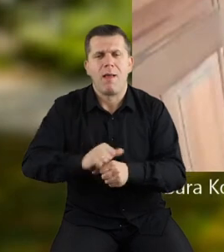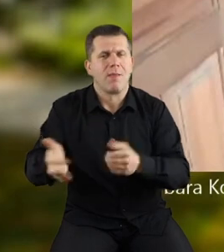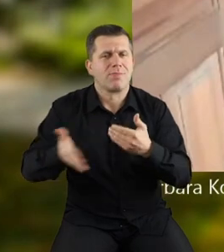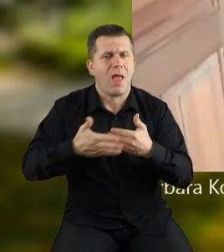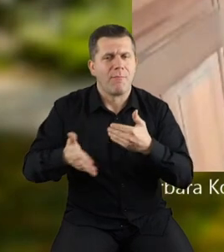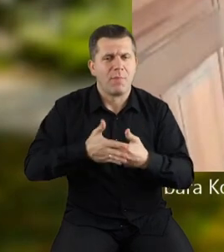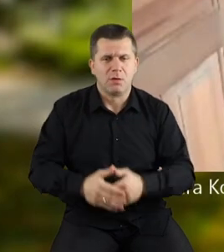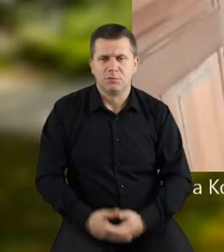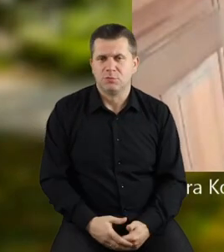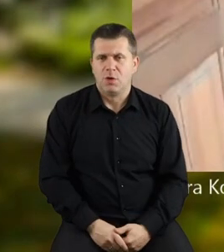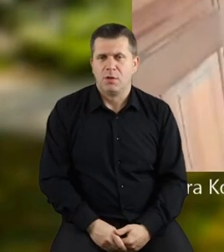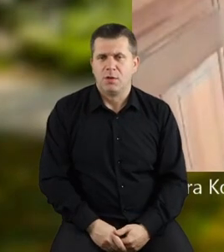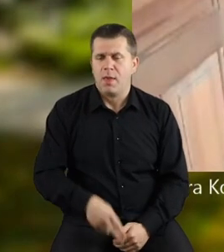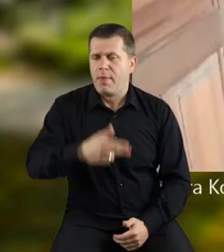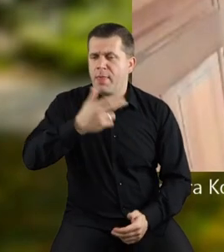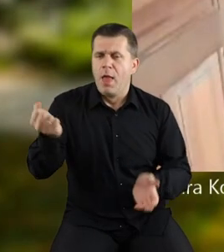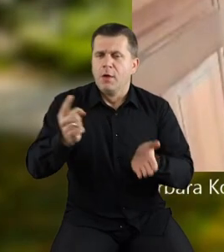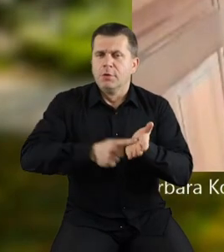więc też i